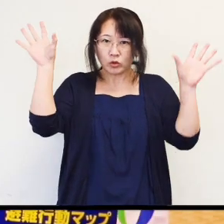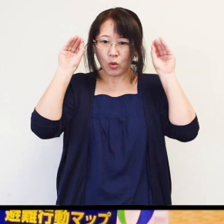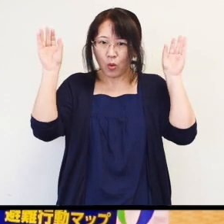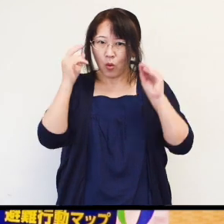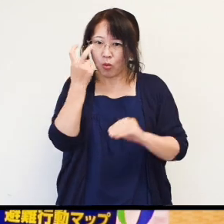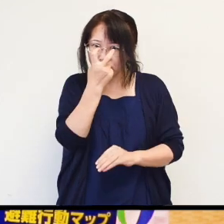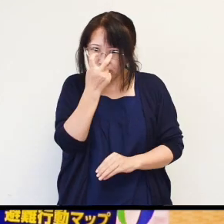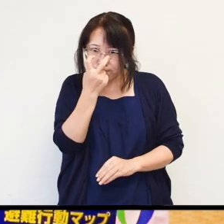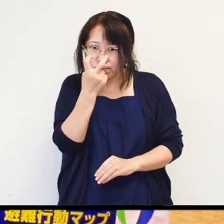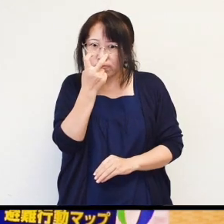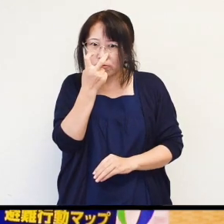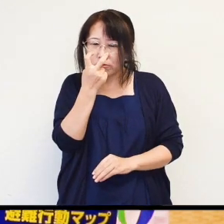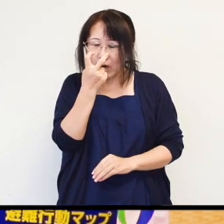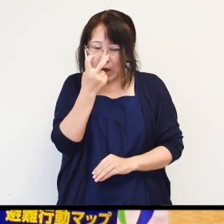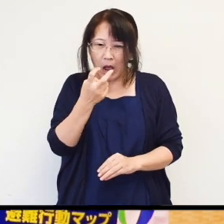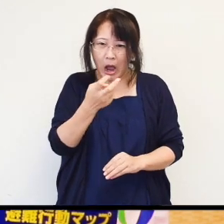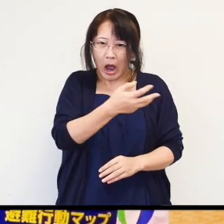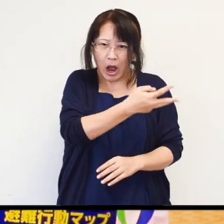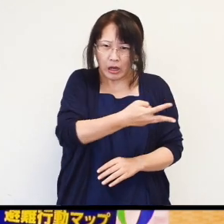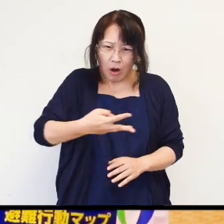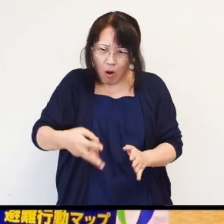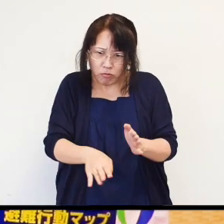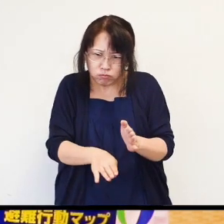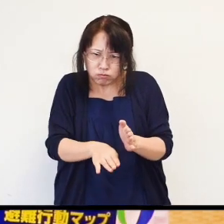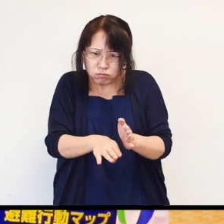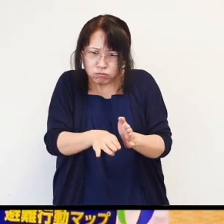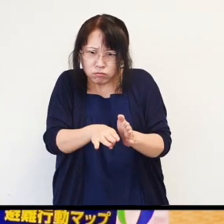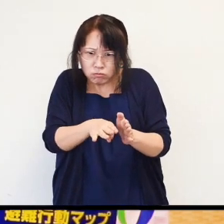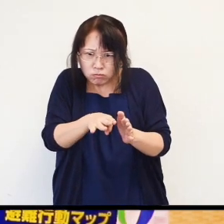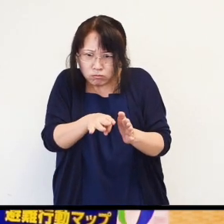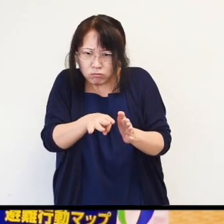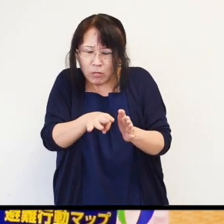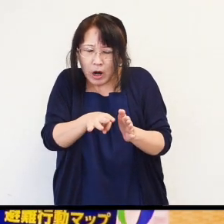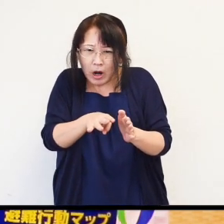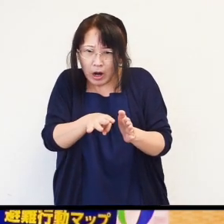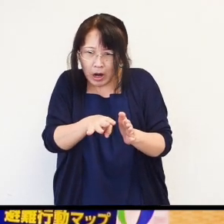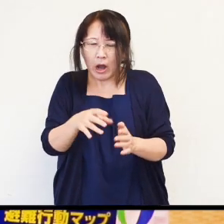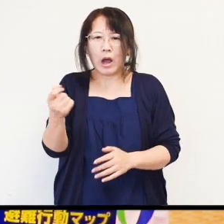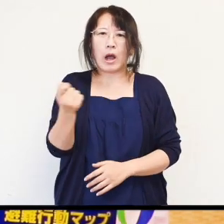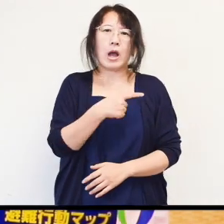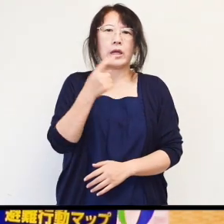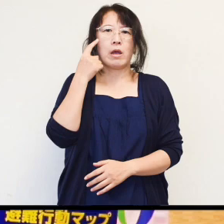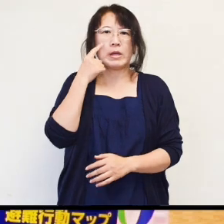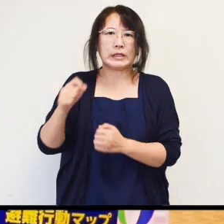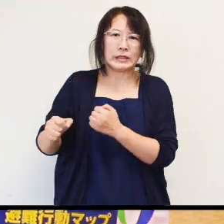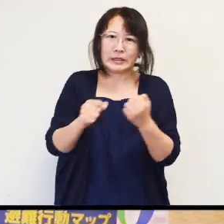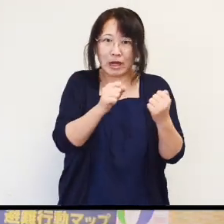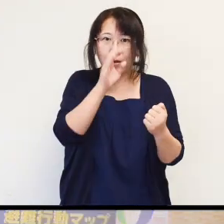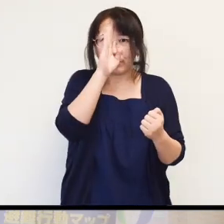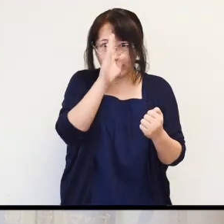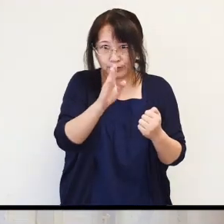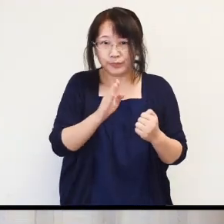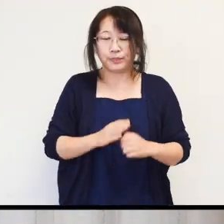し、いつもと違う、洪水が迫っていると感じたら速やかに避難しましょう。